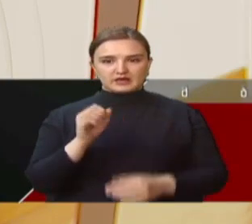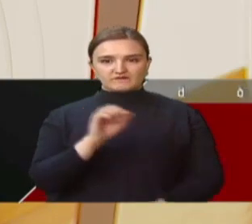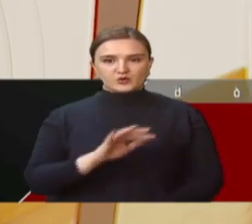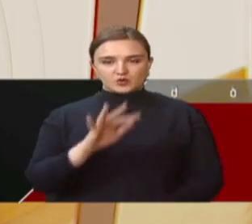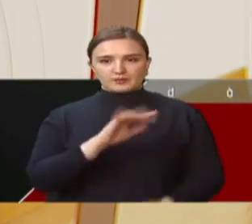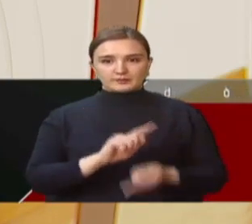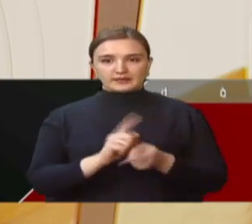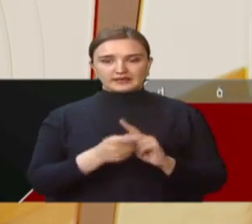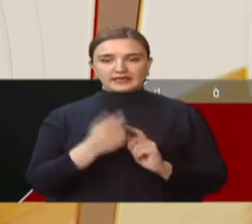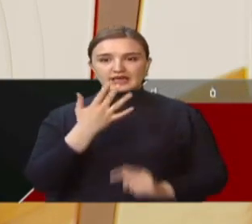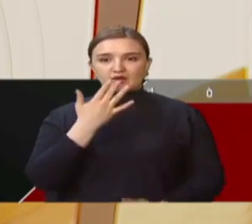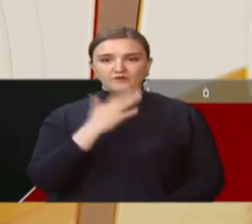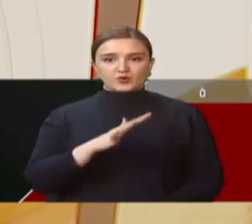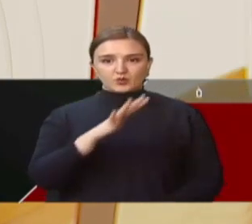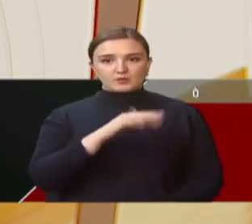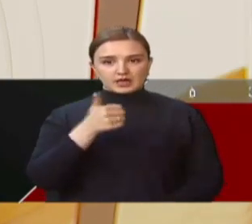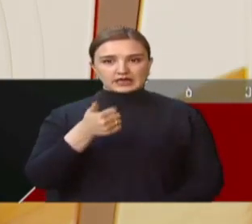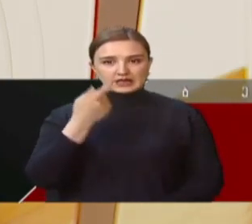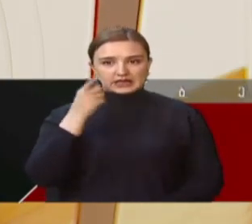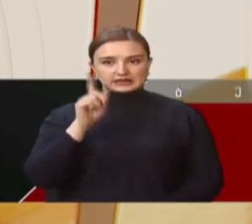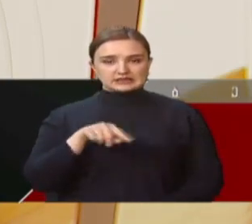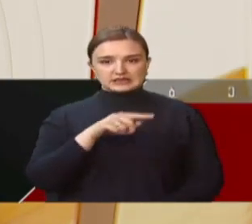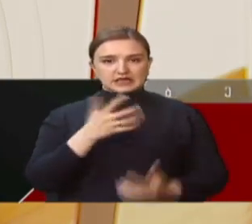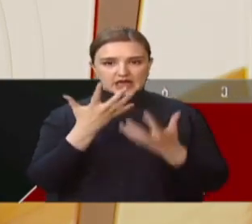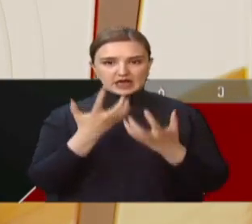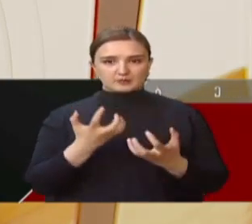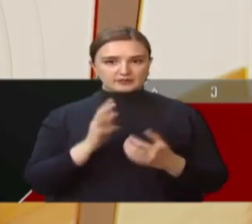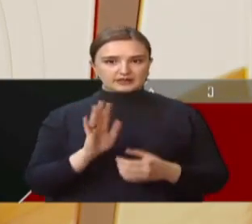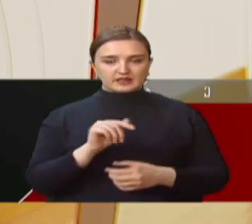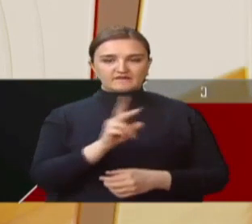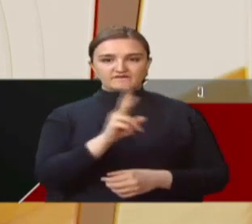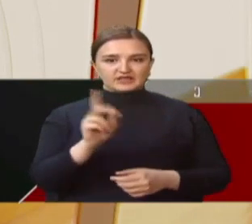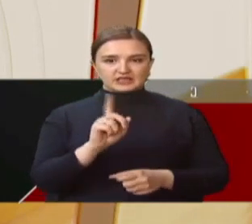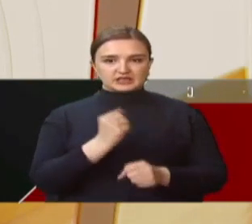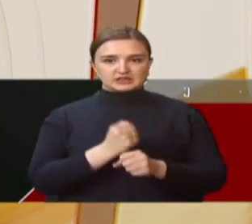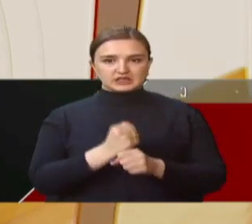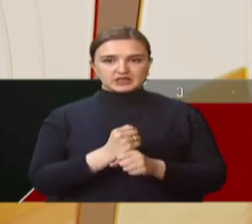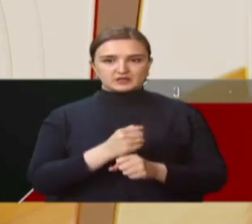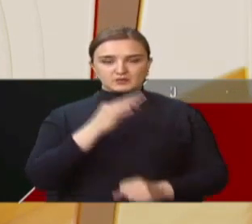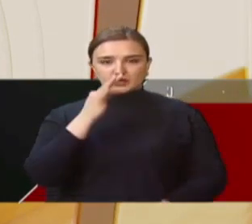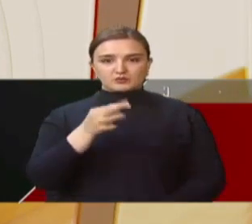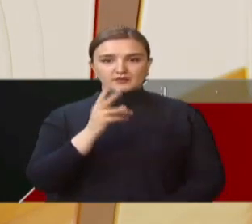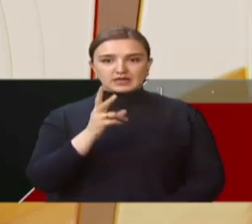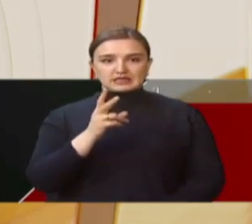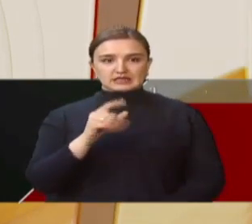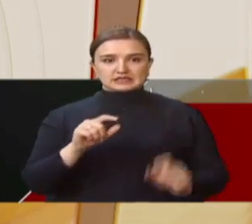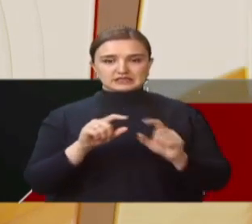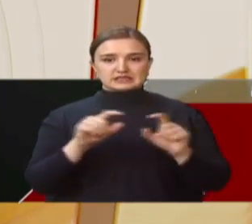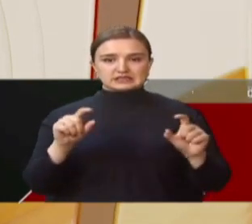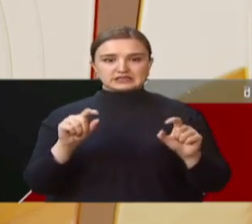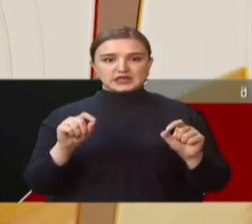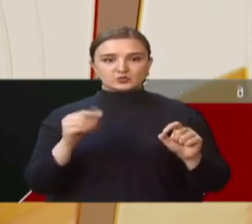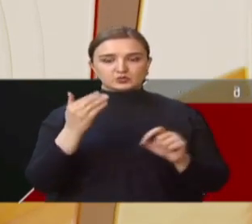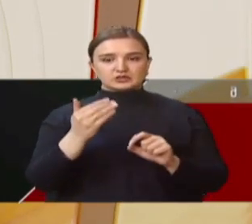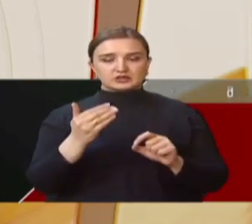scuela pe Europa, e legeritic, alițele, argatiție, dar arbnei la Europa și vira sa ketem, smege unebit. Candidatii statusi, tu în twist de aito, e ses, tu